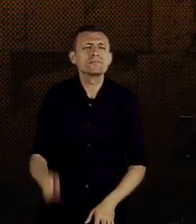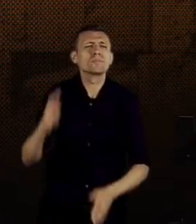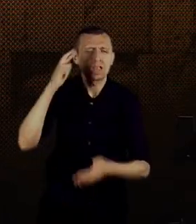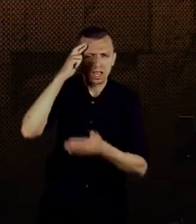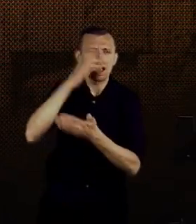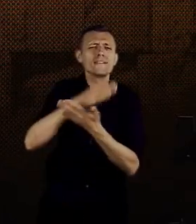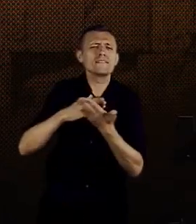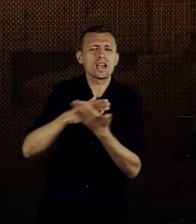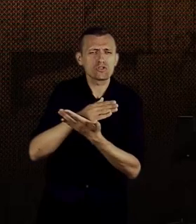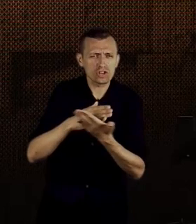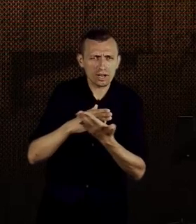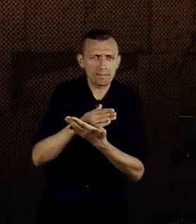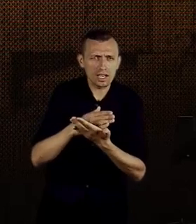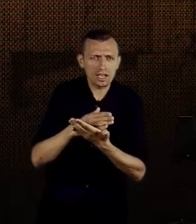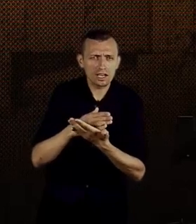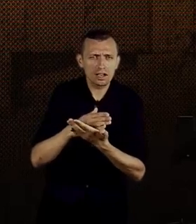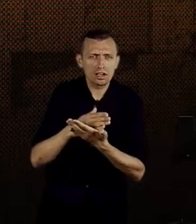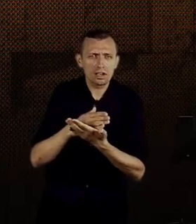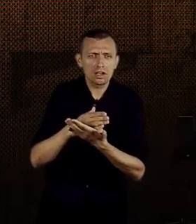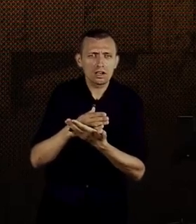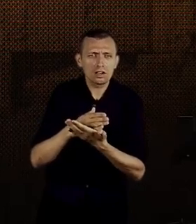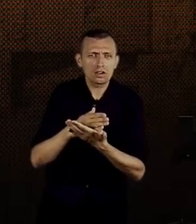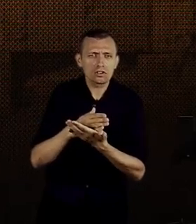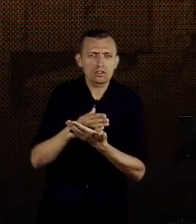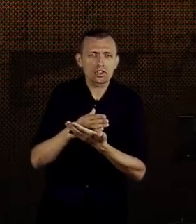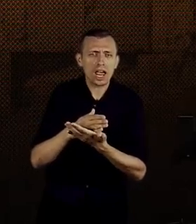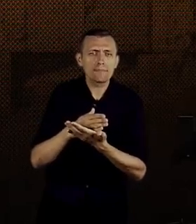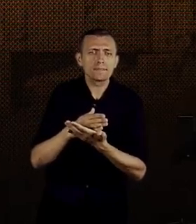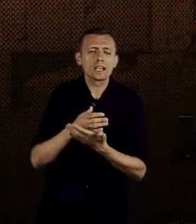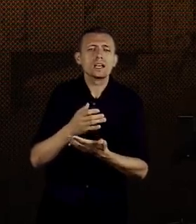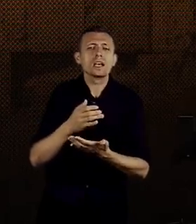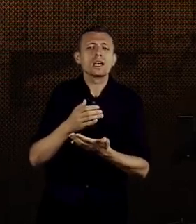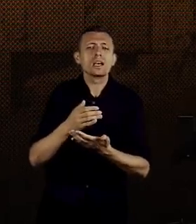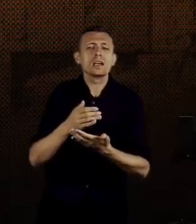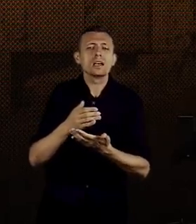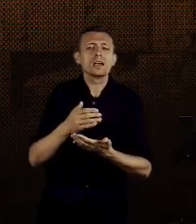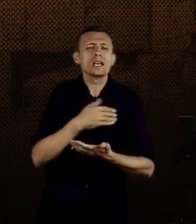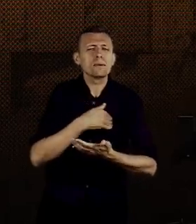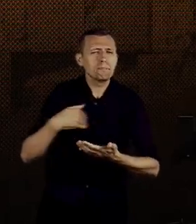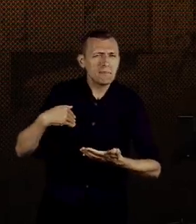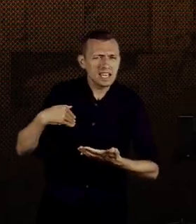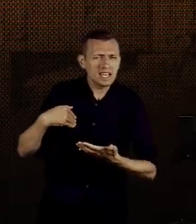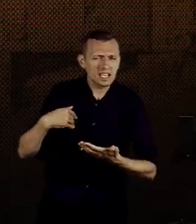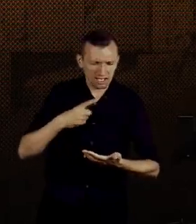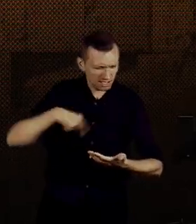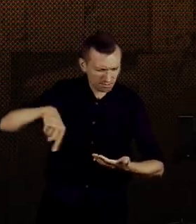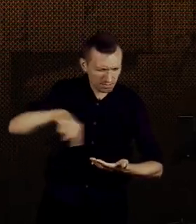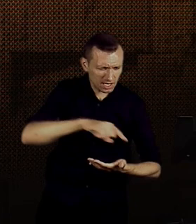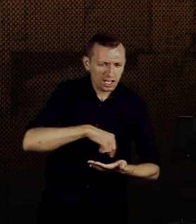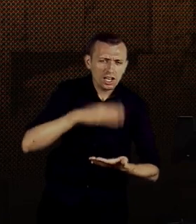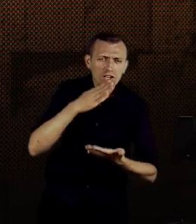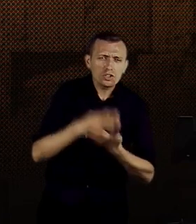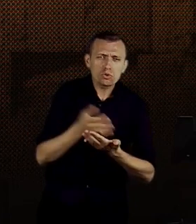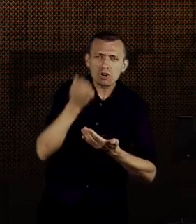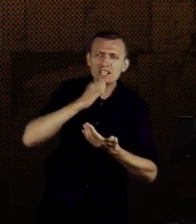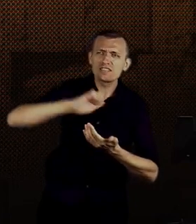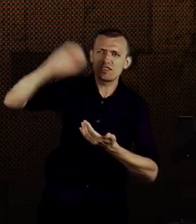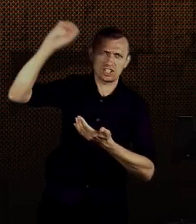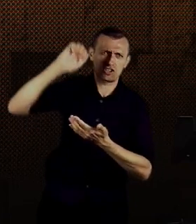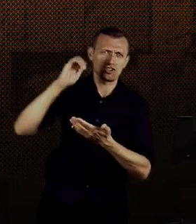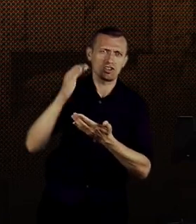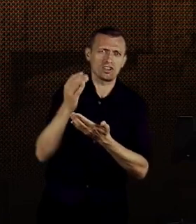Chrystusowi zwycięstwo już się dokonało, co nie znaczy, że wejście w to